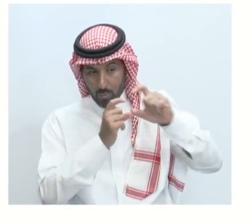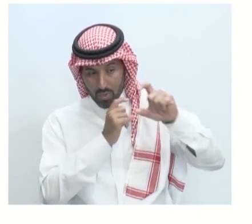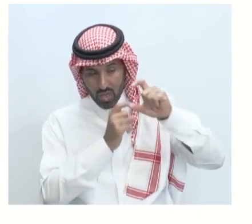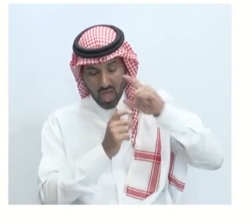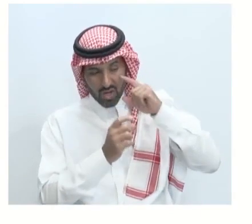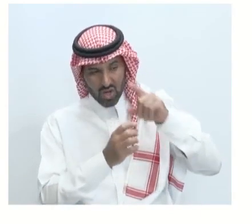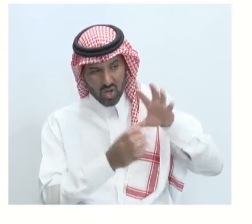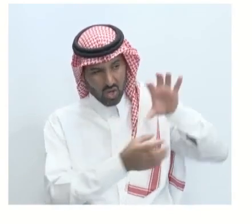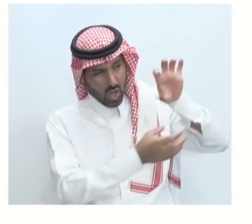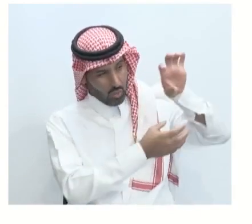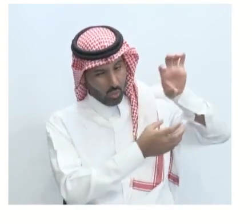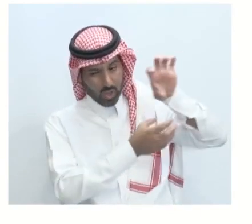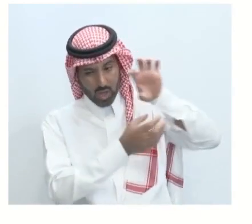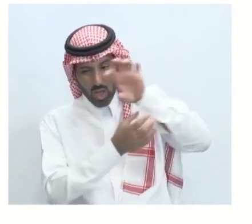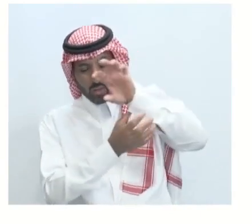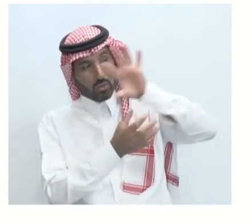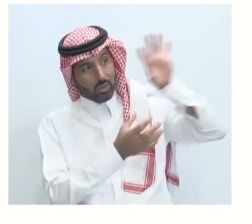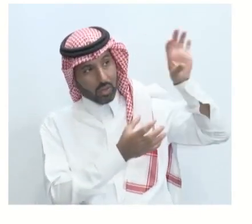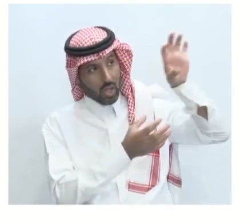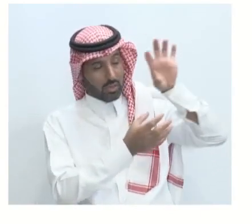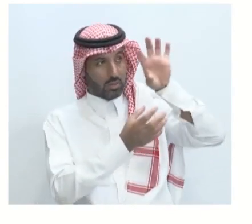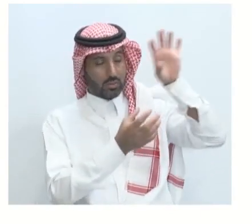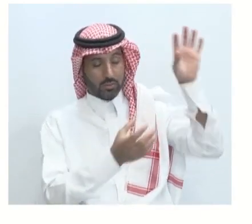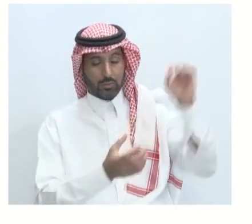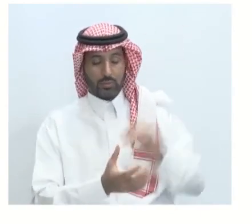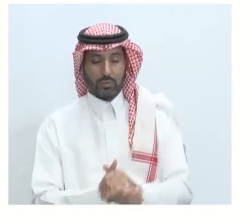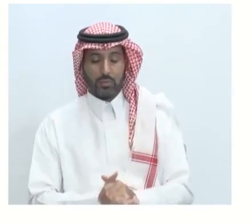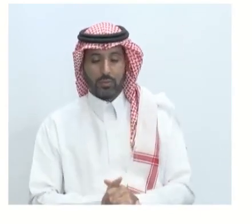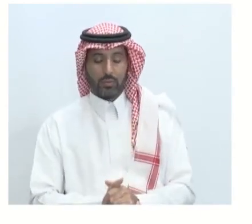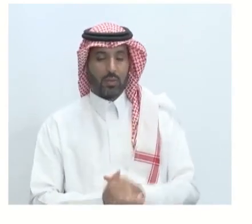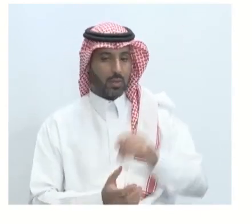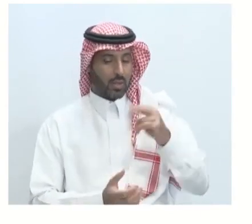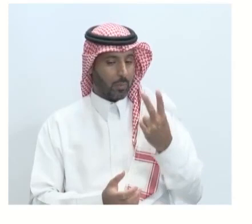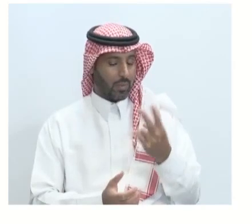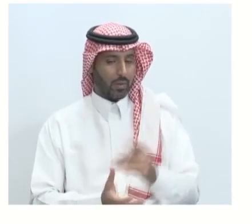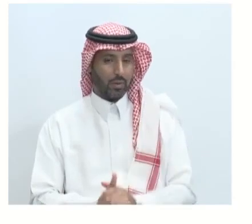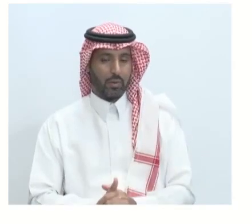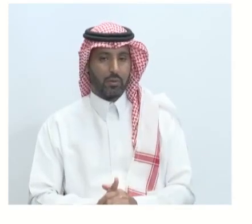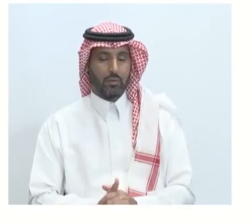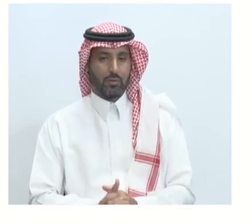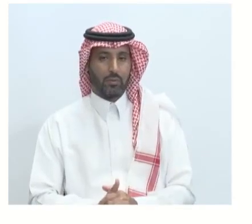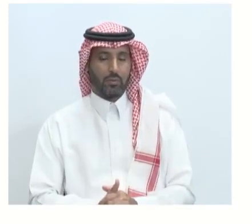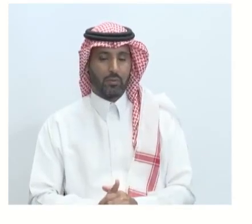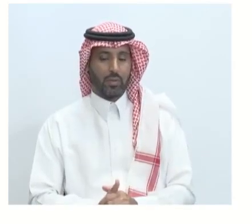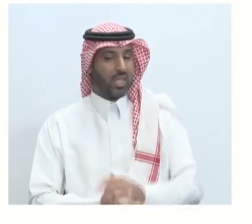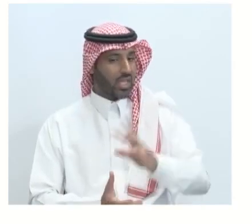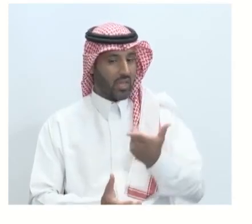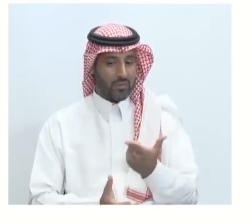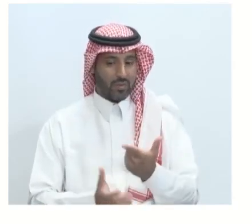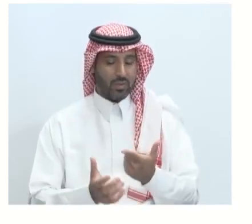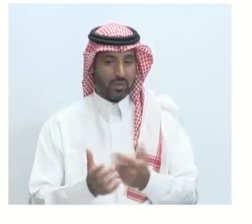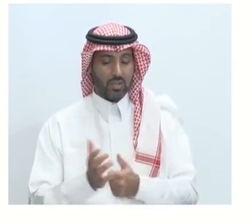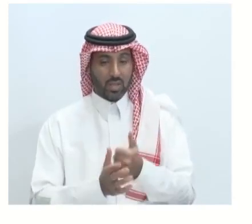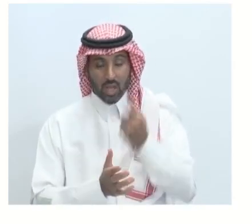هو المنظار الراديوي رقم ا عزيزي الطالب عزيزتي الطالبه كيف